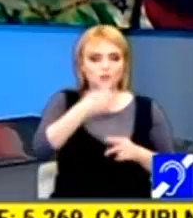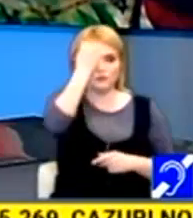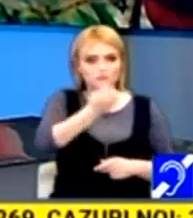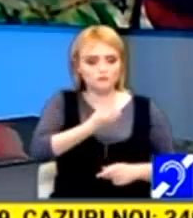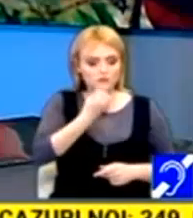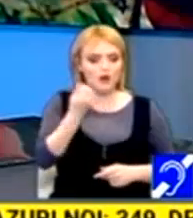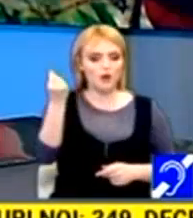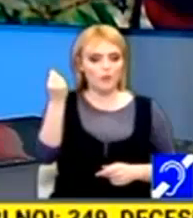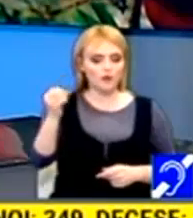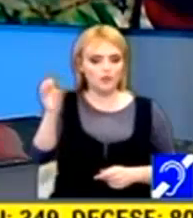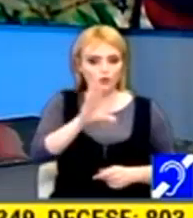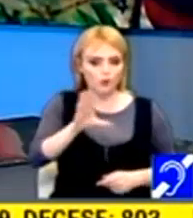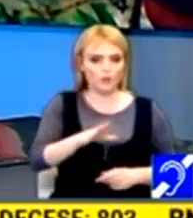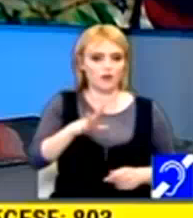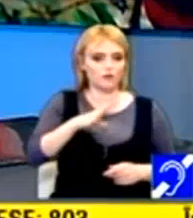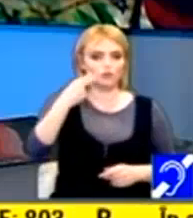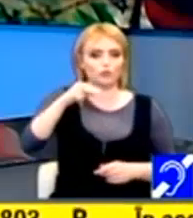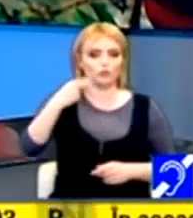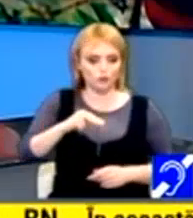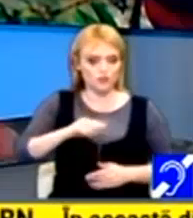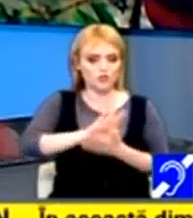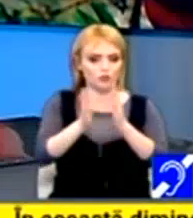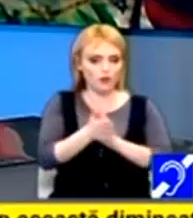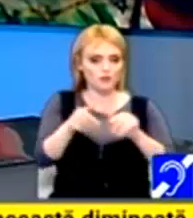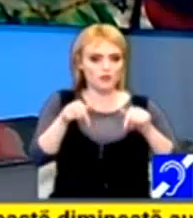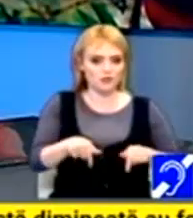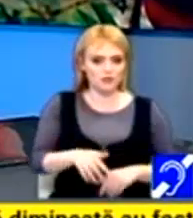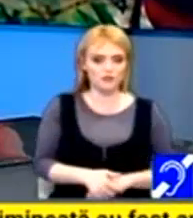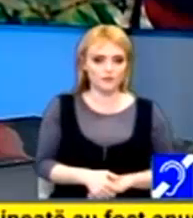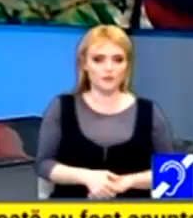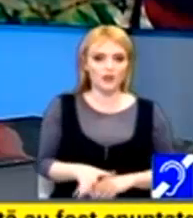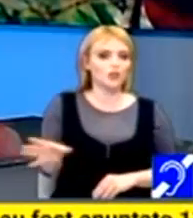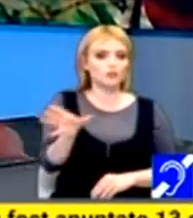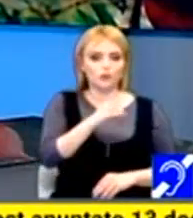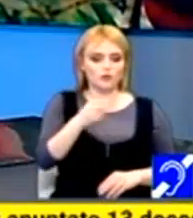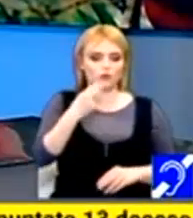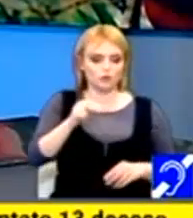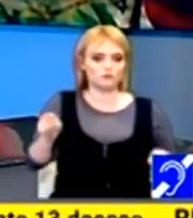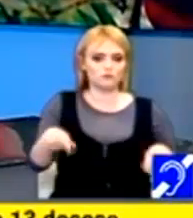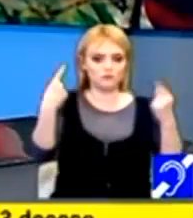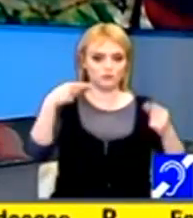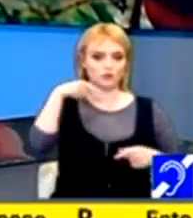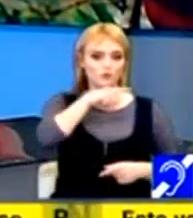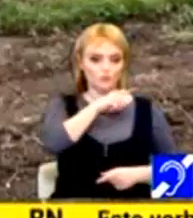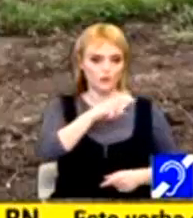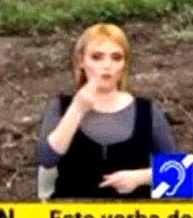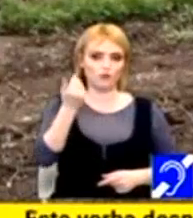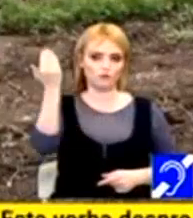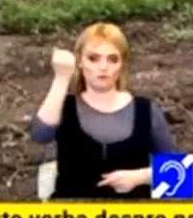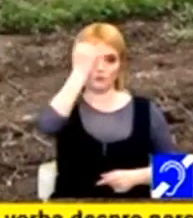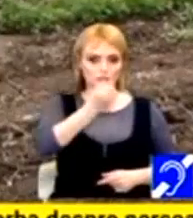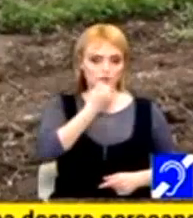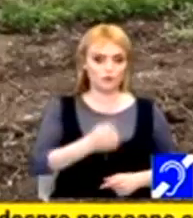credite preferențiale, școlarizare și o impunătoare piață de desfacere. Toate au contribuit la revigorarea economiei.